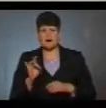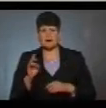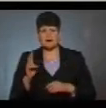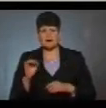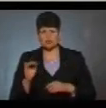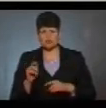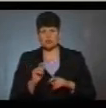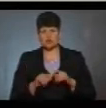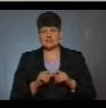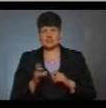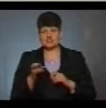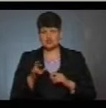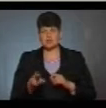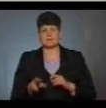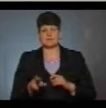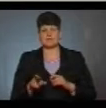дослідження,